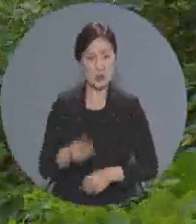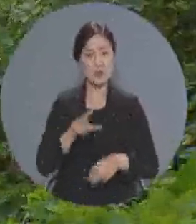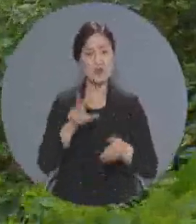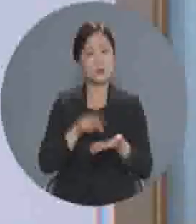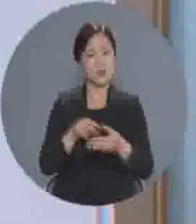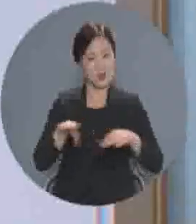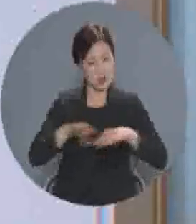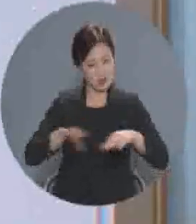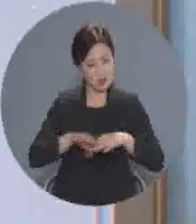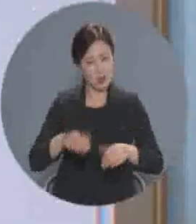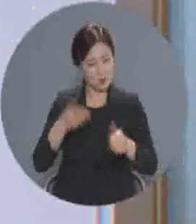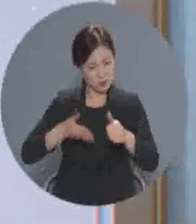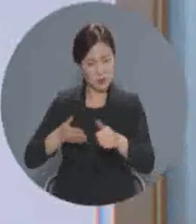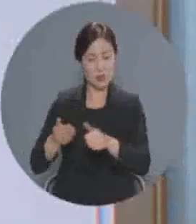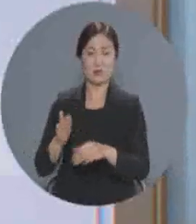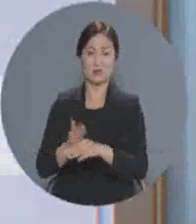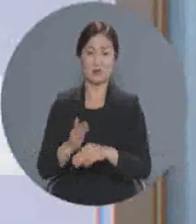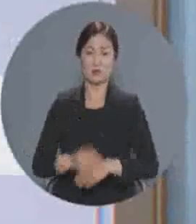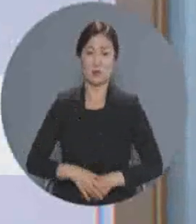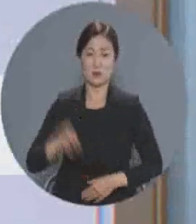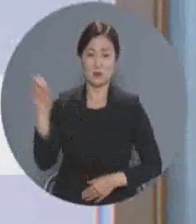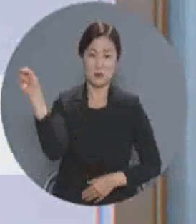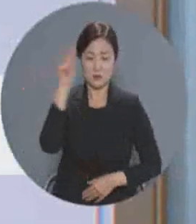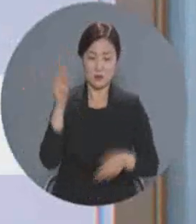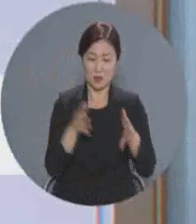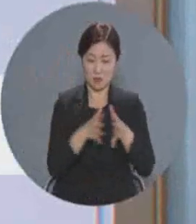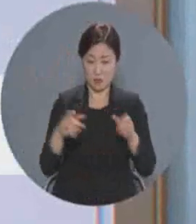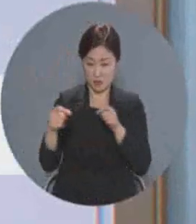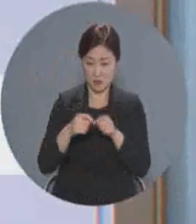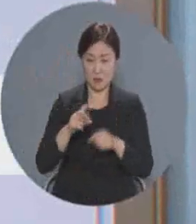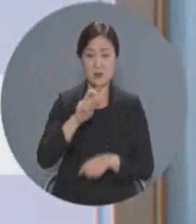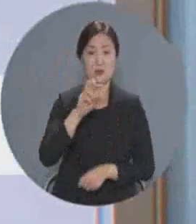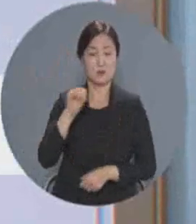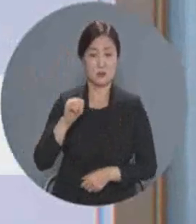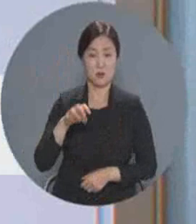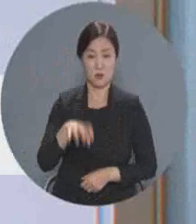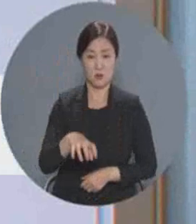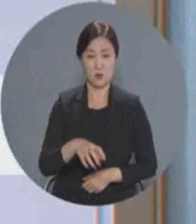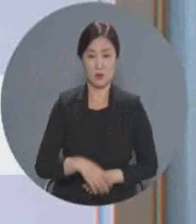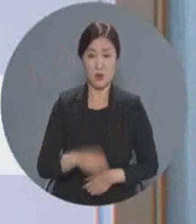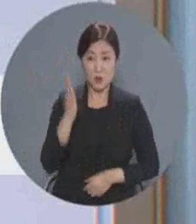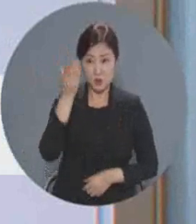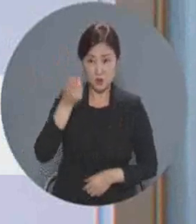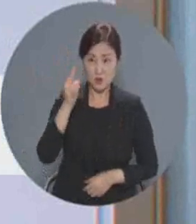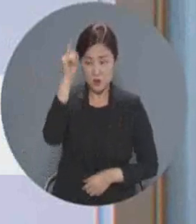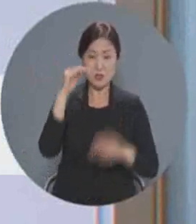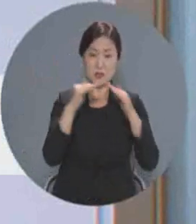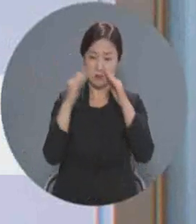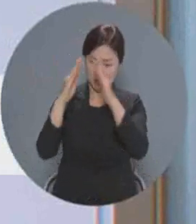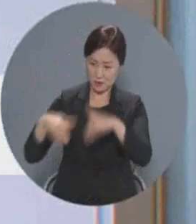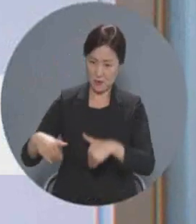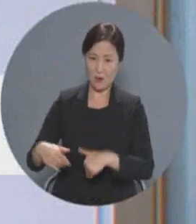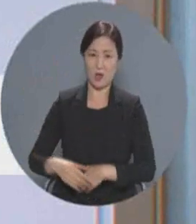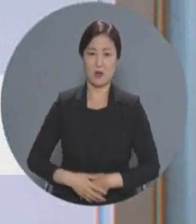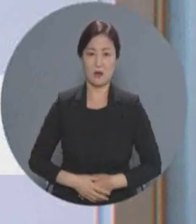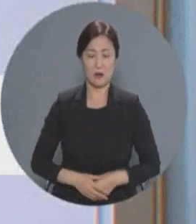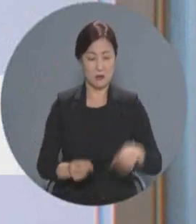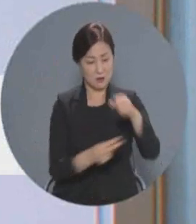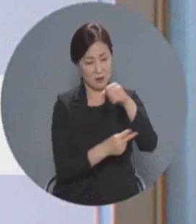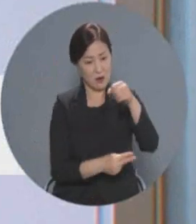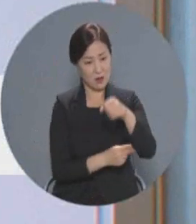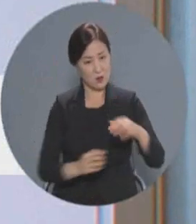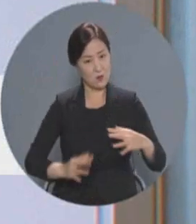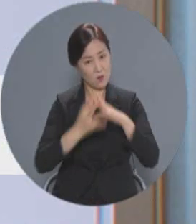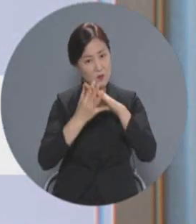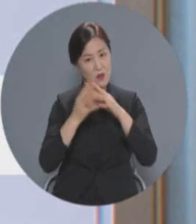있습니다. 갑자기 아파트 반경 20m 안으로 이 위에 집까지 뜯어가면서 다리 공사를